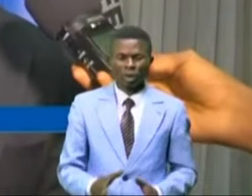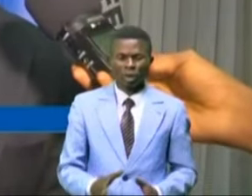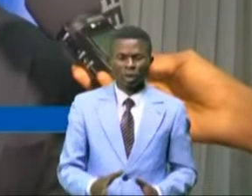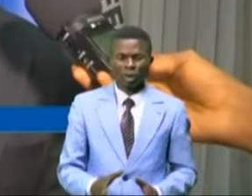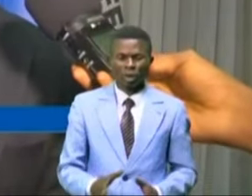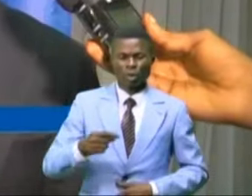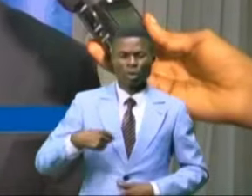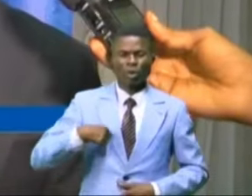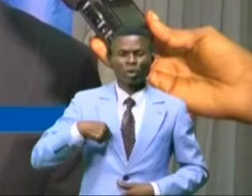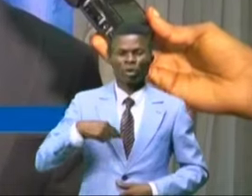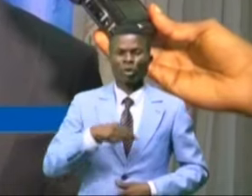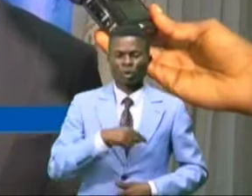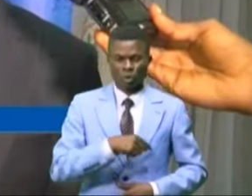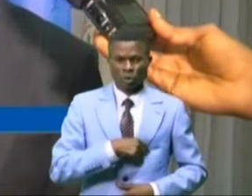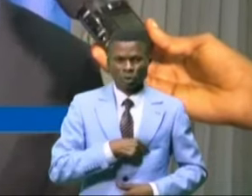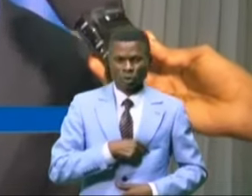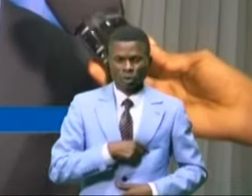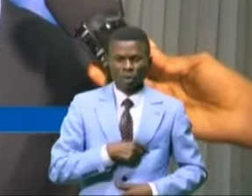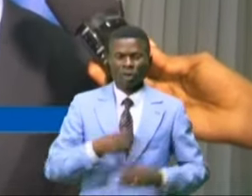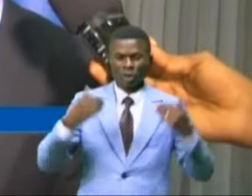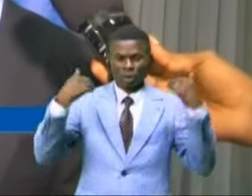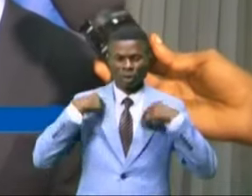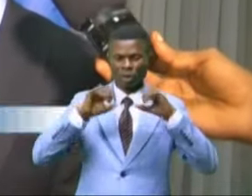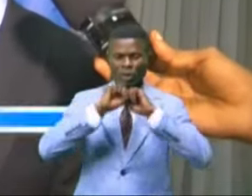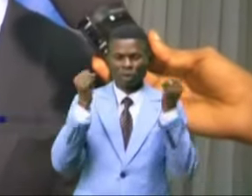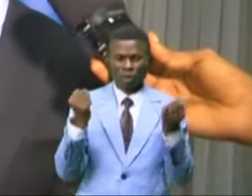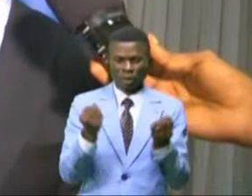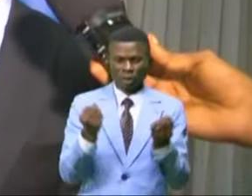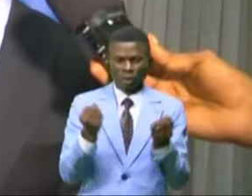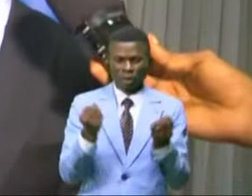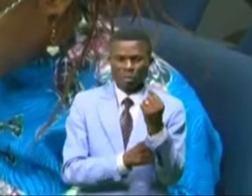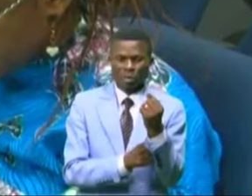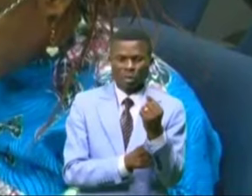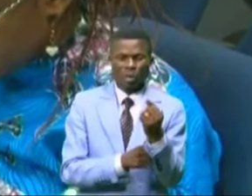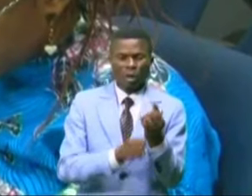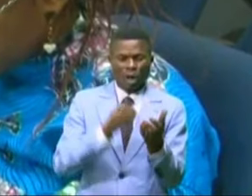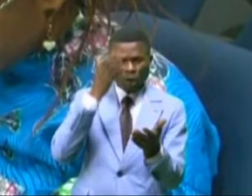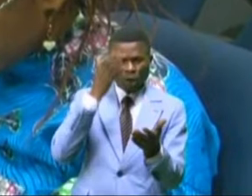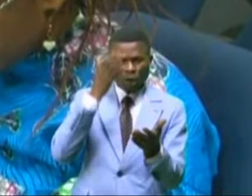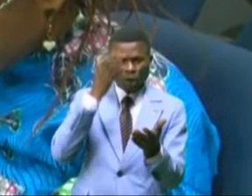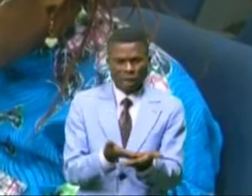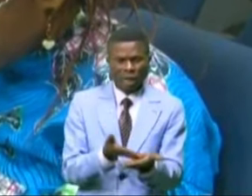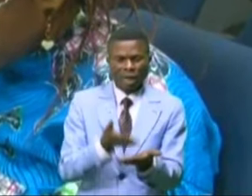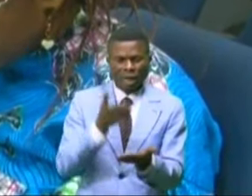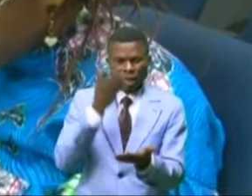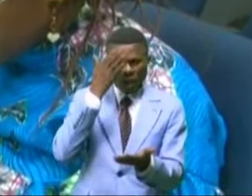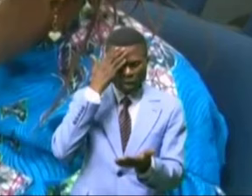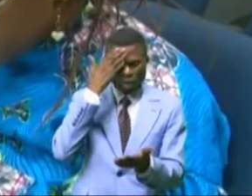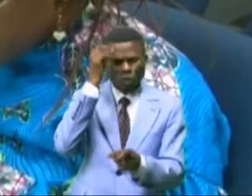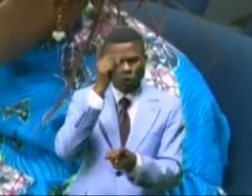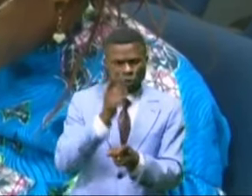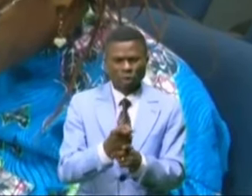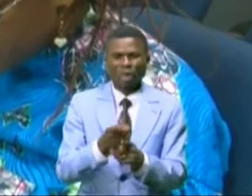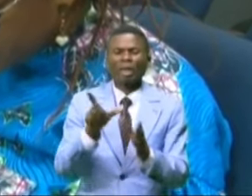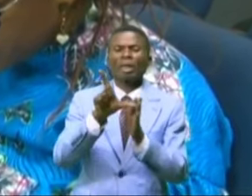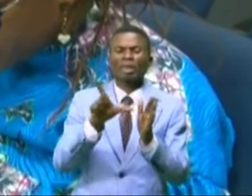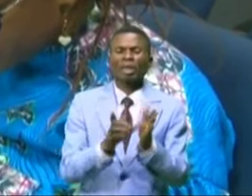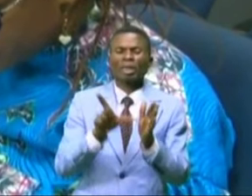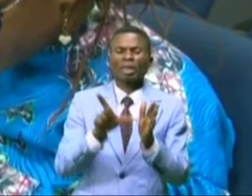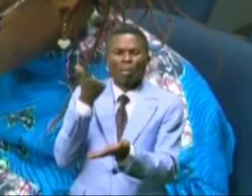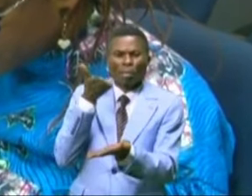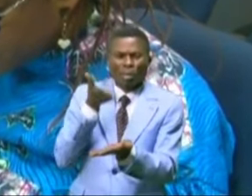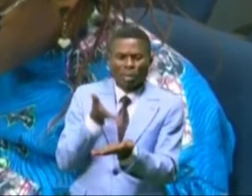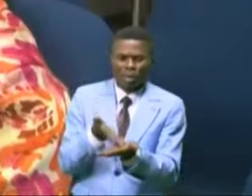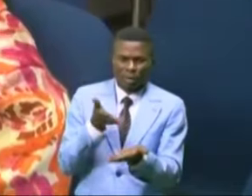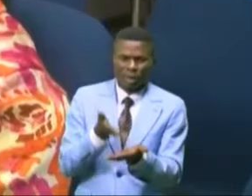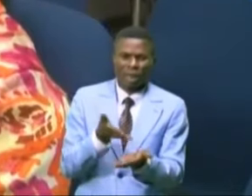que les gestionnaires des ressources humaines puissent tirer ce livre pour connaître quelles sont les dispositions